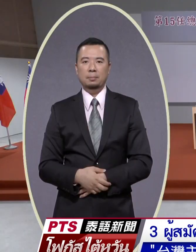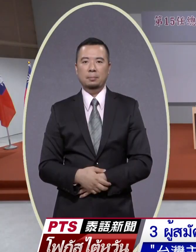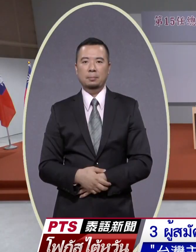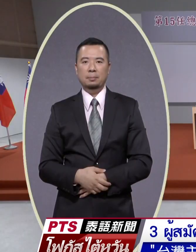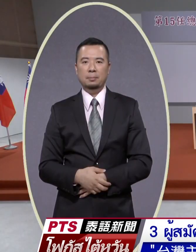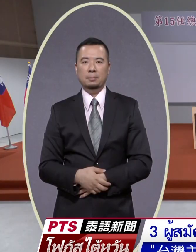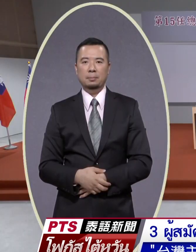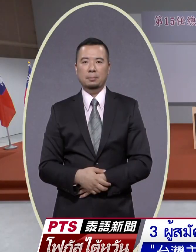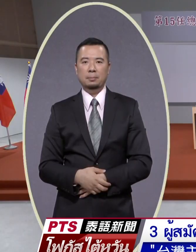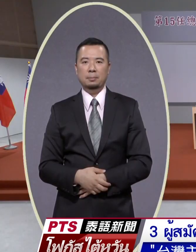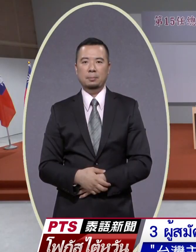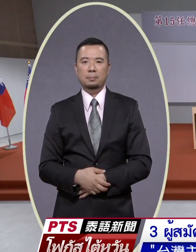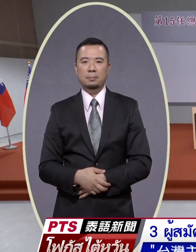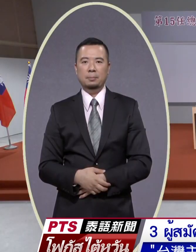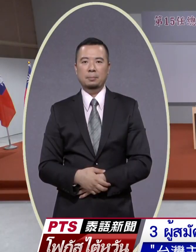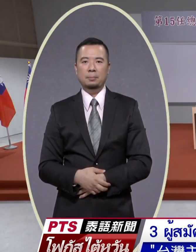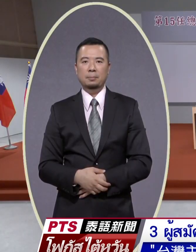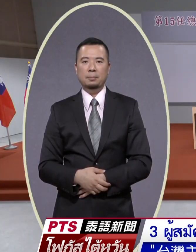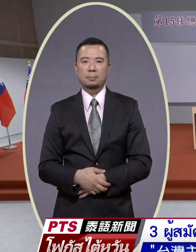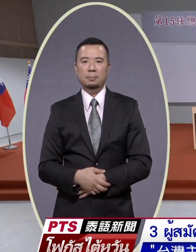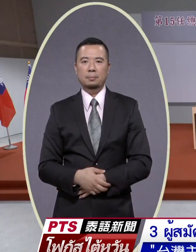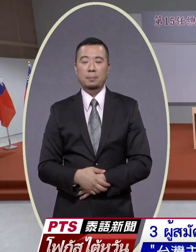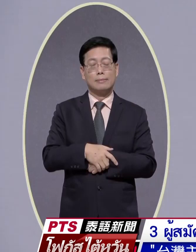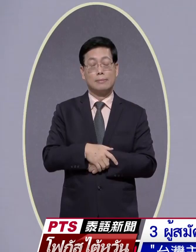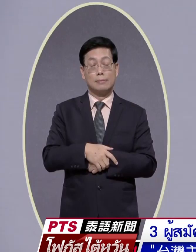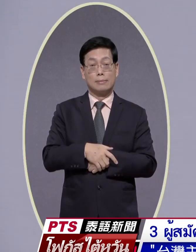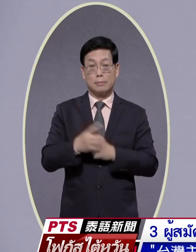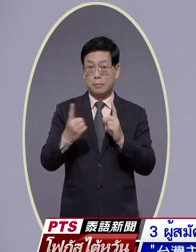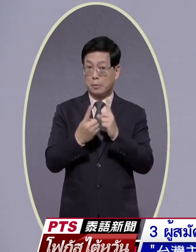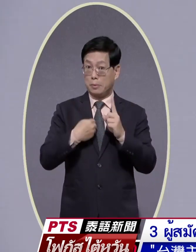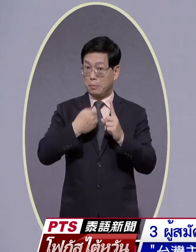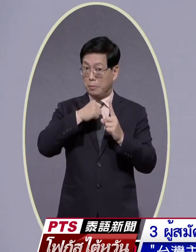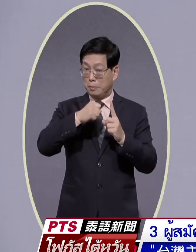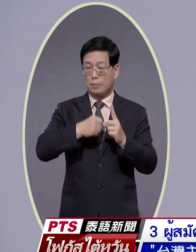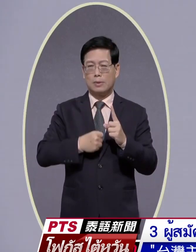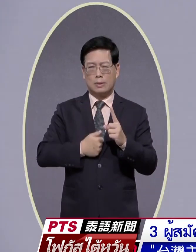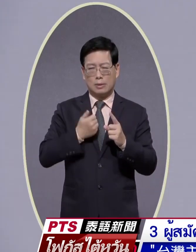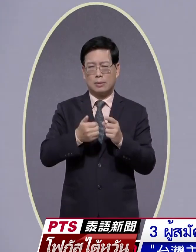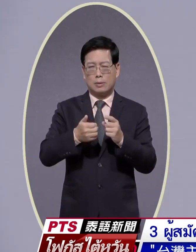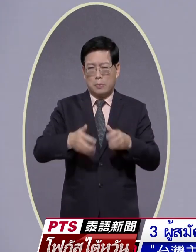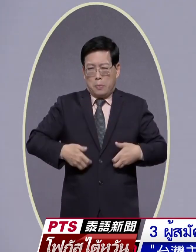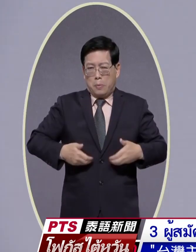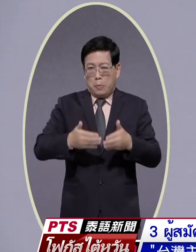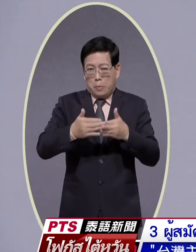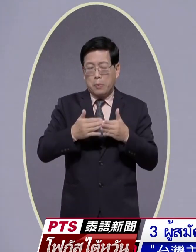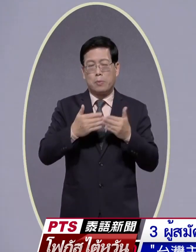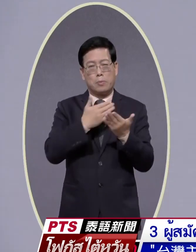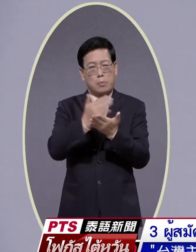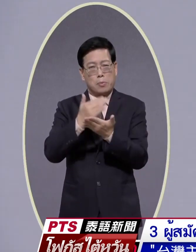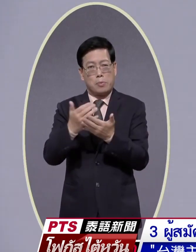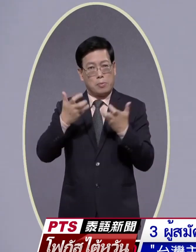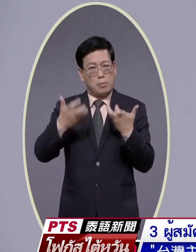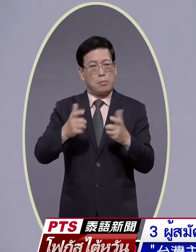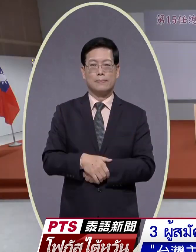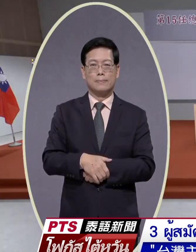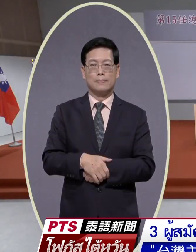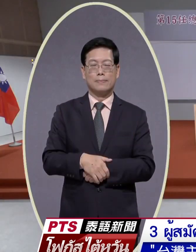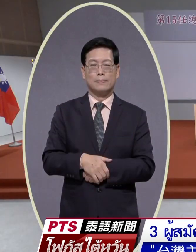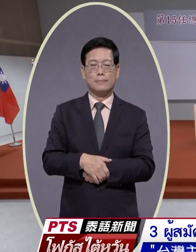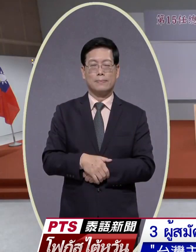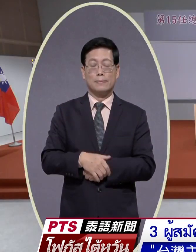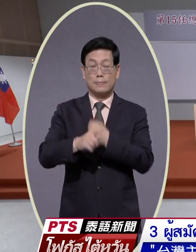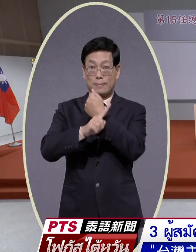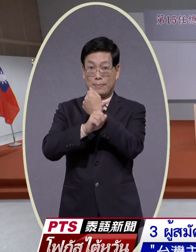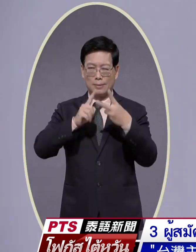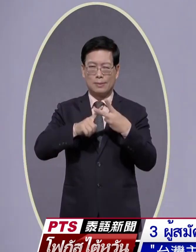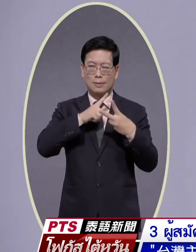ประเทศนี้มาโดยตลอดด้านซ่งฉู่อีตัวแทนพรรค People First ร่วมโจมตีประเด็นดังกล่าวพร้อมย้ำความแน่วแน่ในการที่จะปกป้องอธิปไต